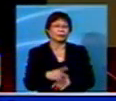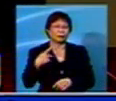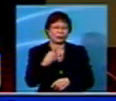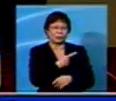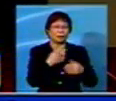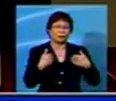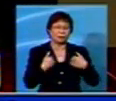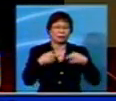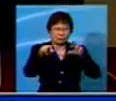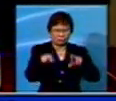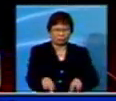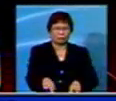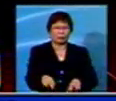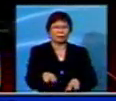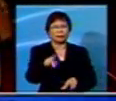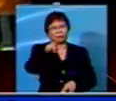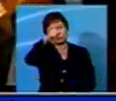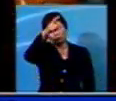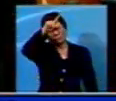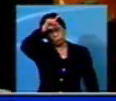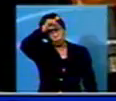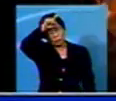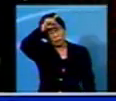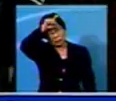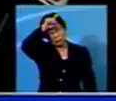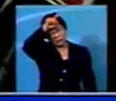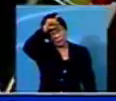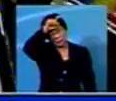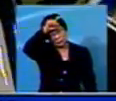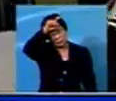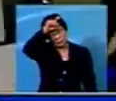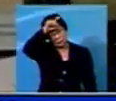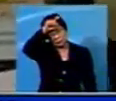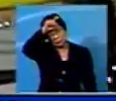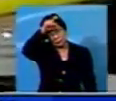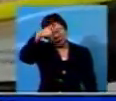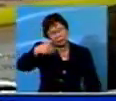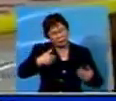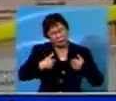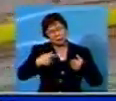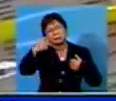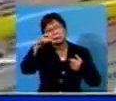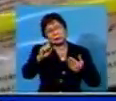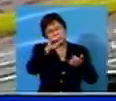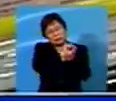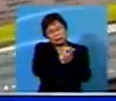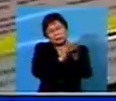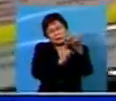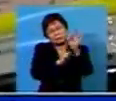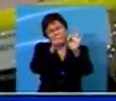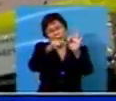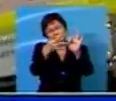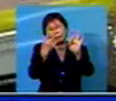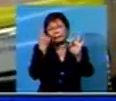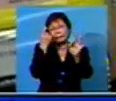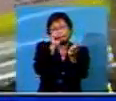ada kerakyatan Turki di sini yang e juga didapati ataupun kes ditangkap pada 19 hari bulan April yang